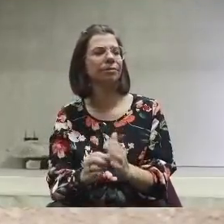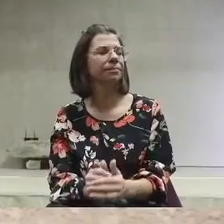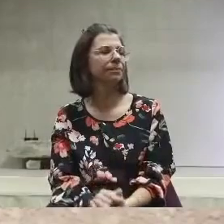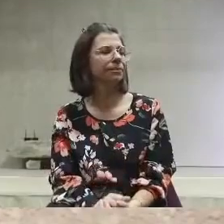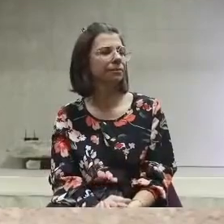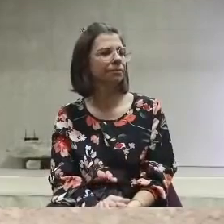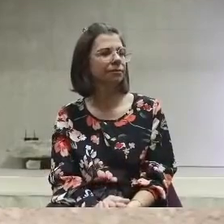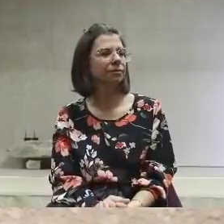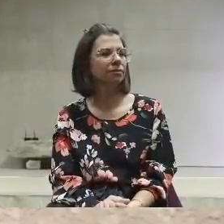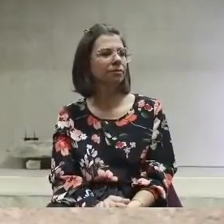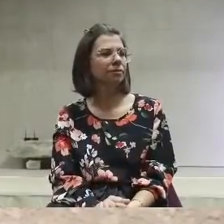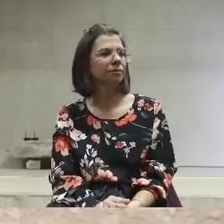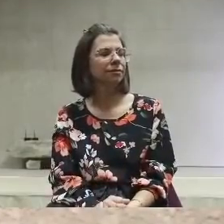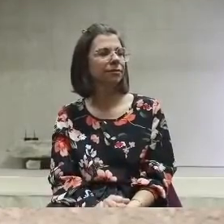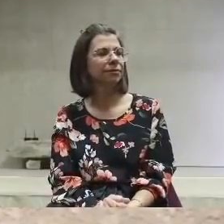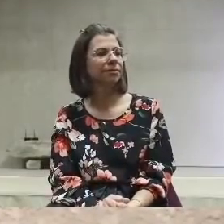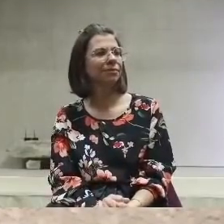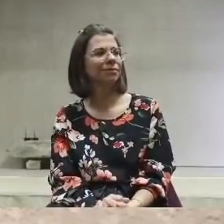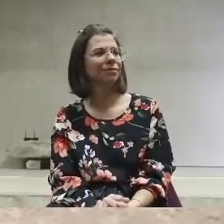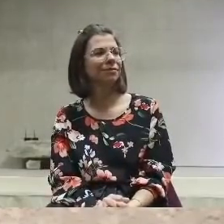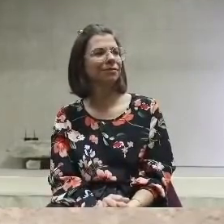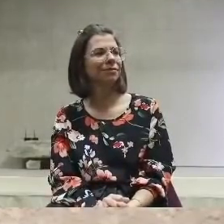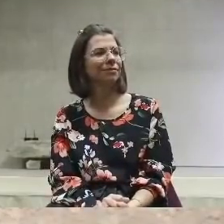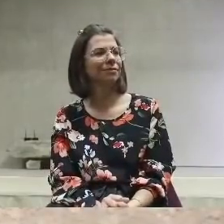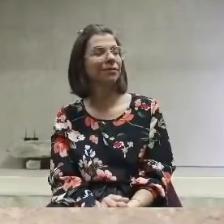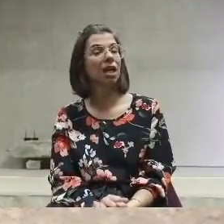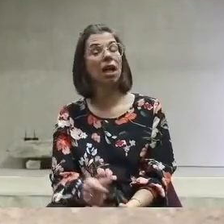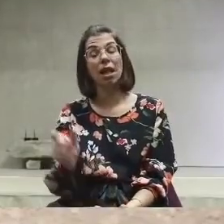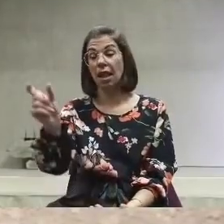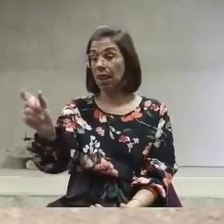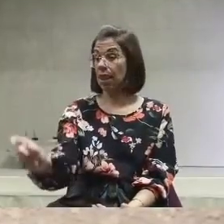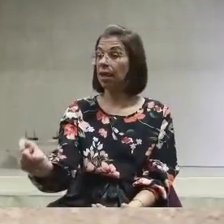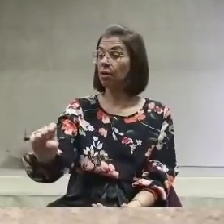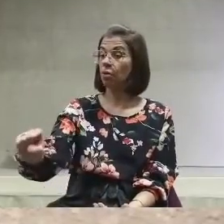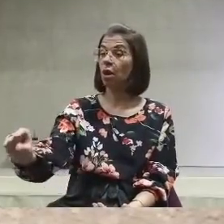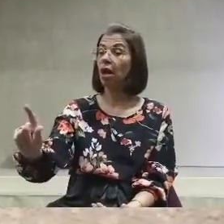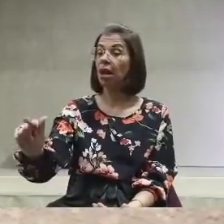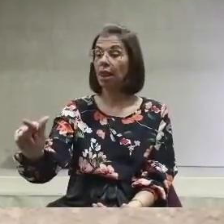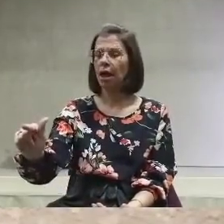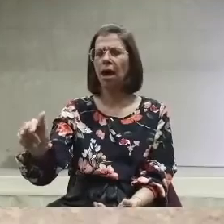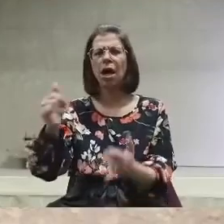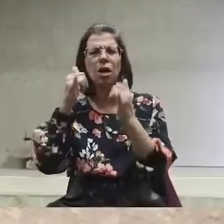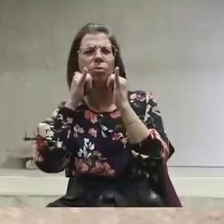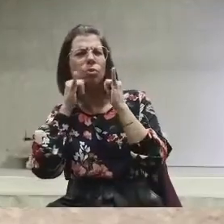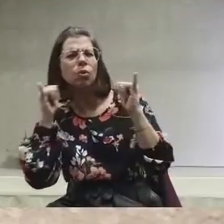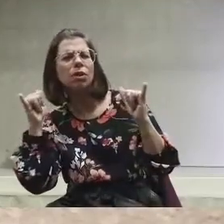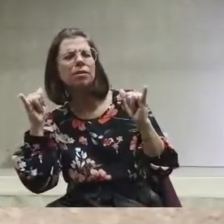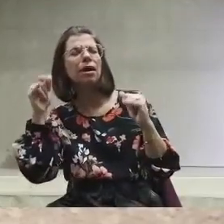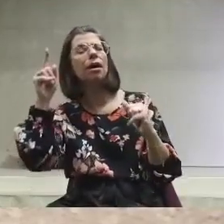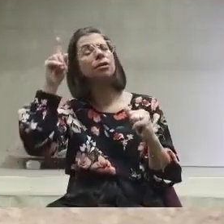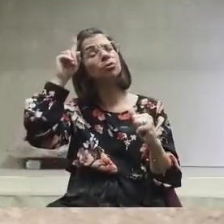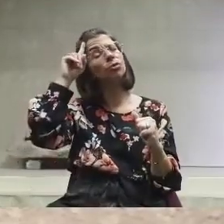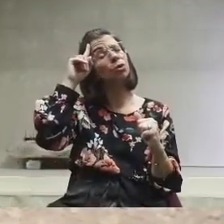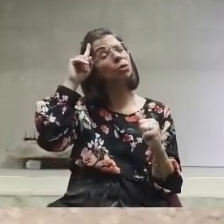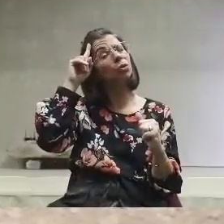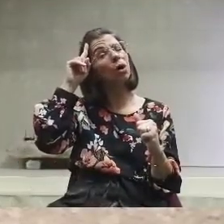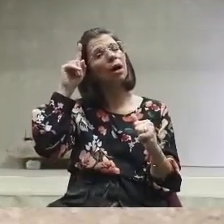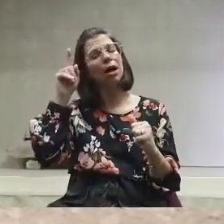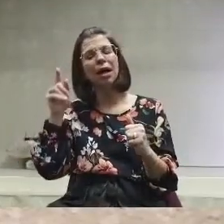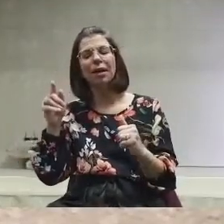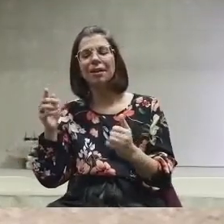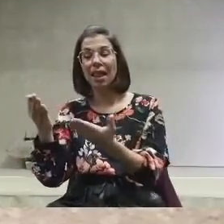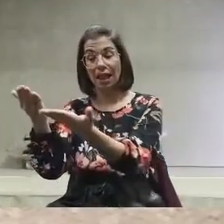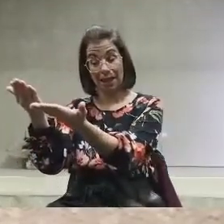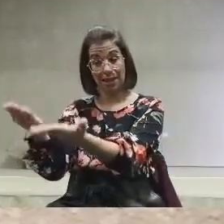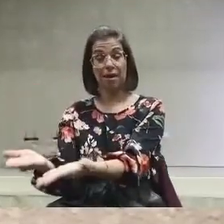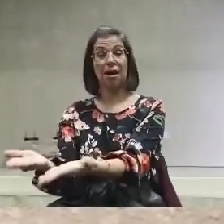elle est puissante parce qu'elle apporte la bénédiction. La croix du Calvaire, c'est là où la malédiction